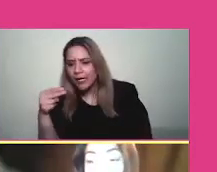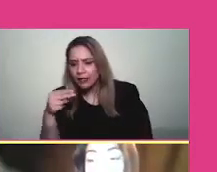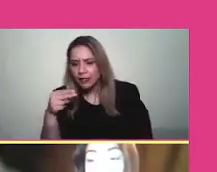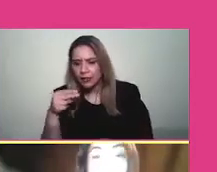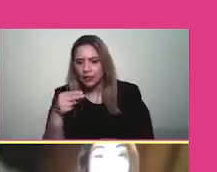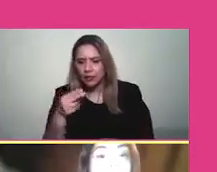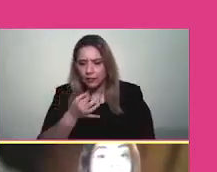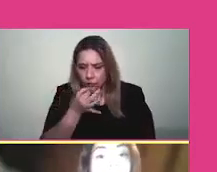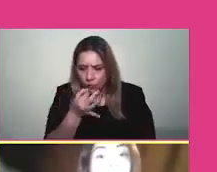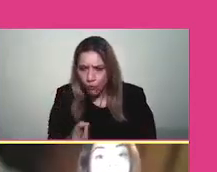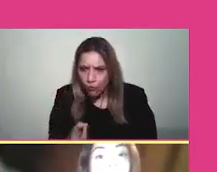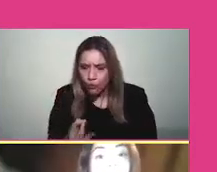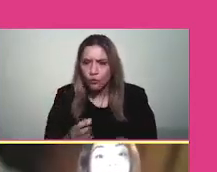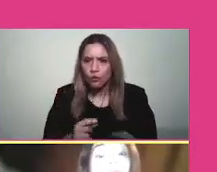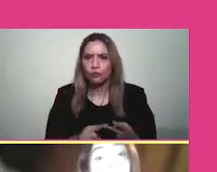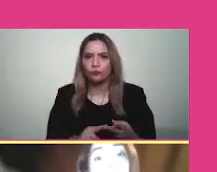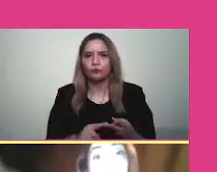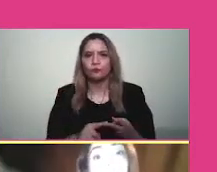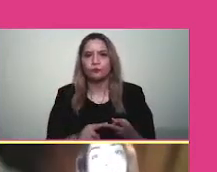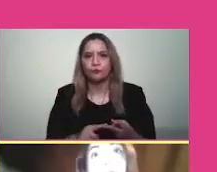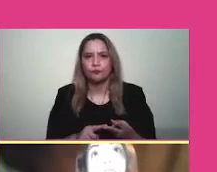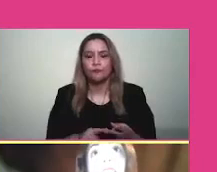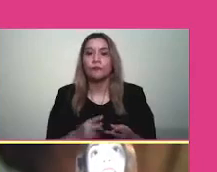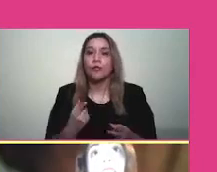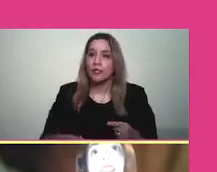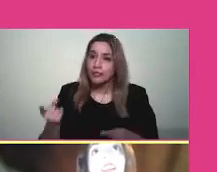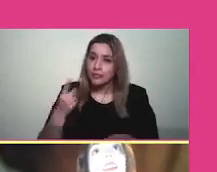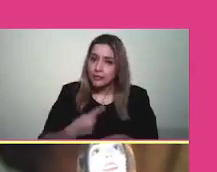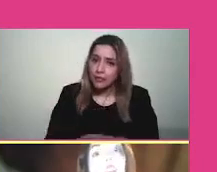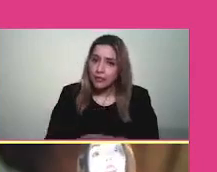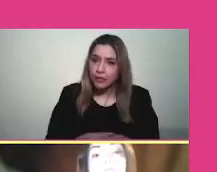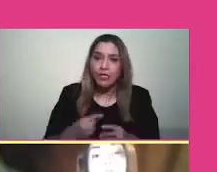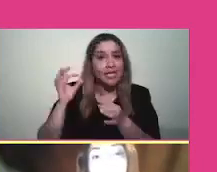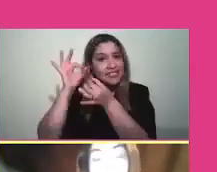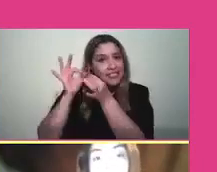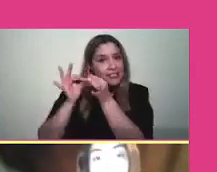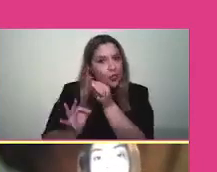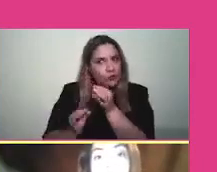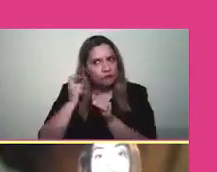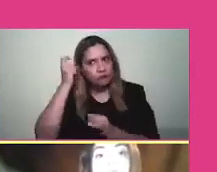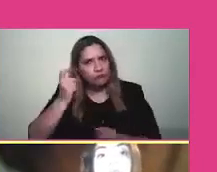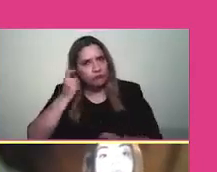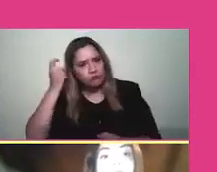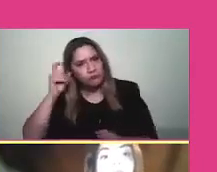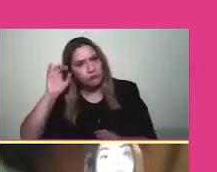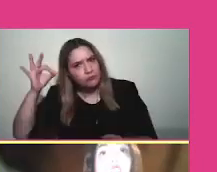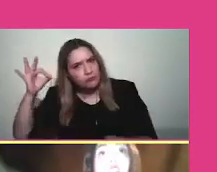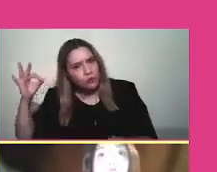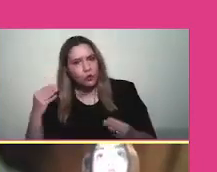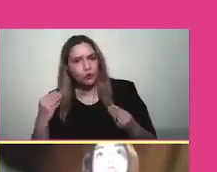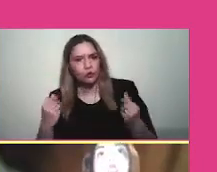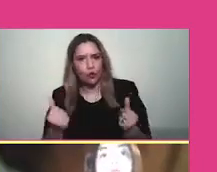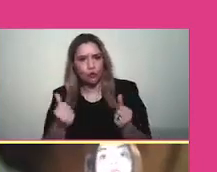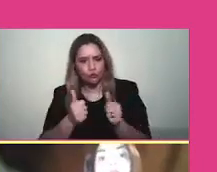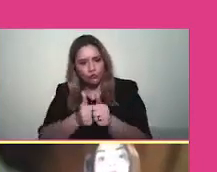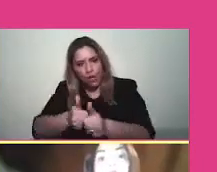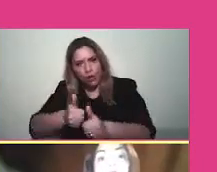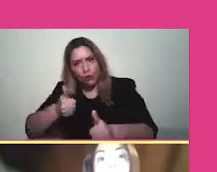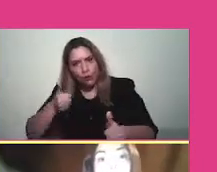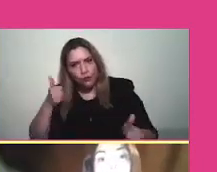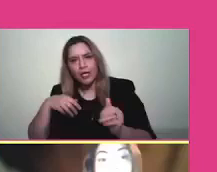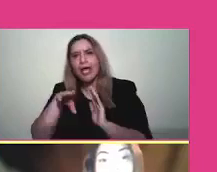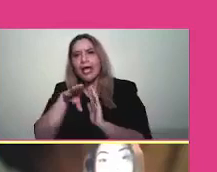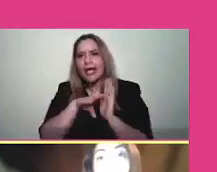πούμε, αλλά και επίσης και τη συλλογιστική μας. Το να ακολουθήσουμε τις